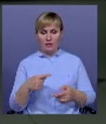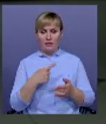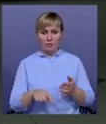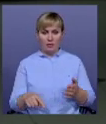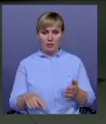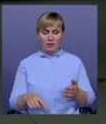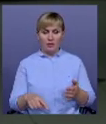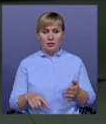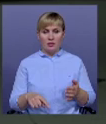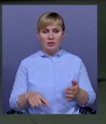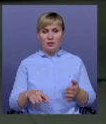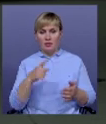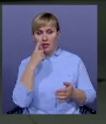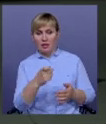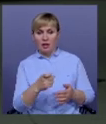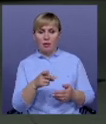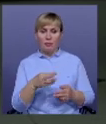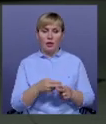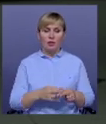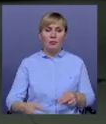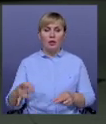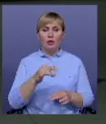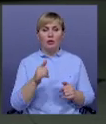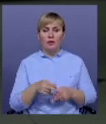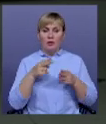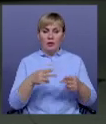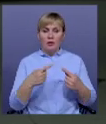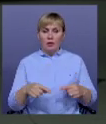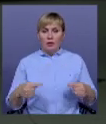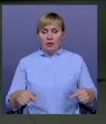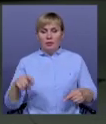выписки, сигналы по тем регионам, куда выезжают некоторые